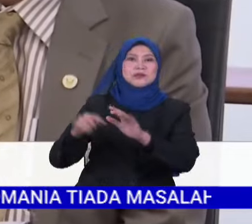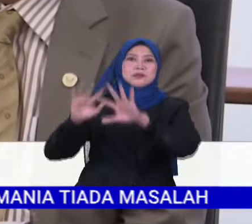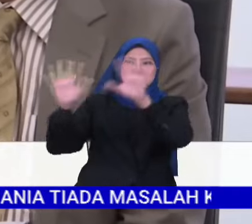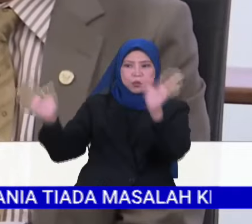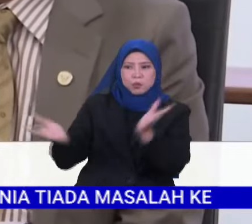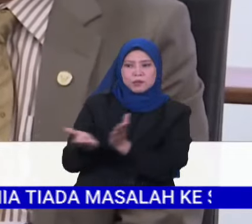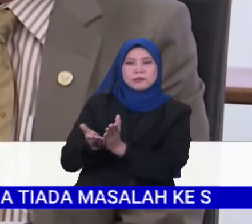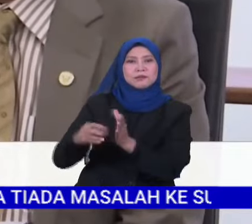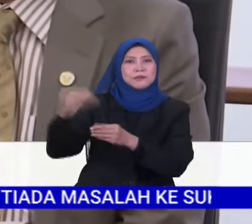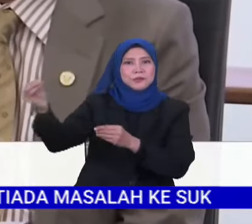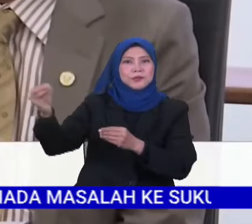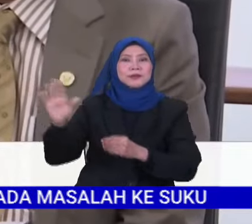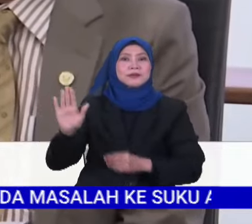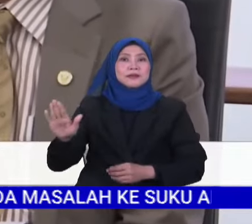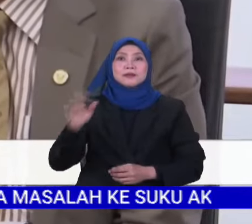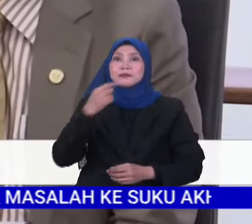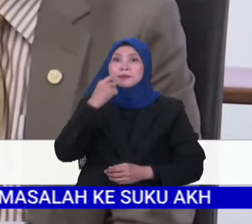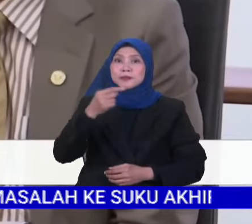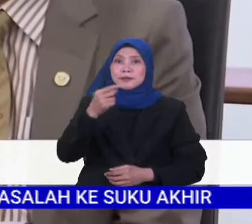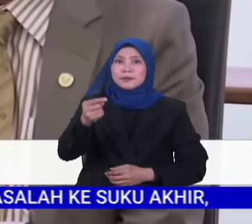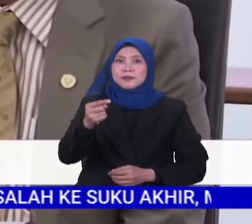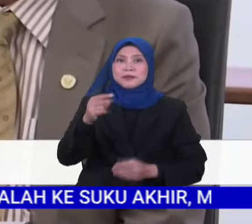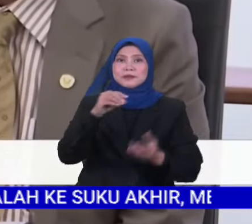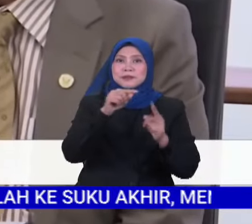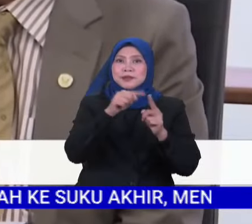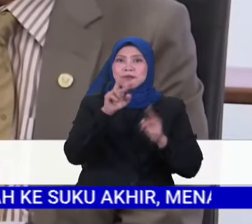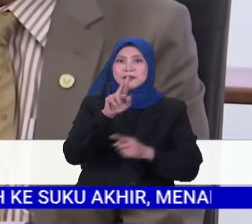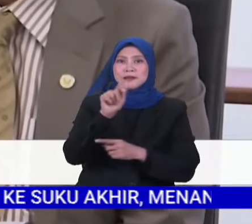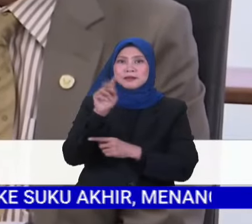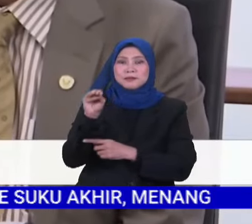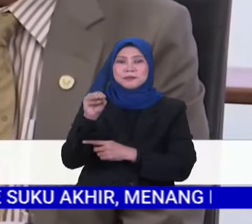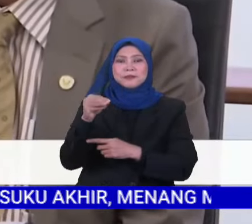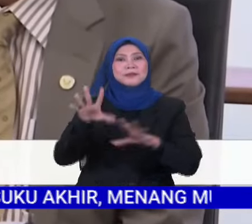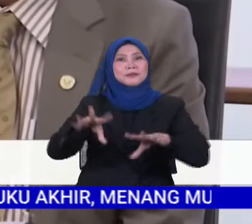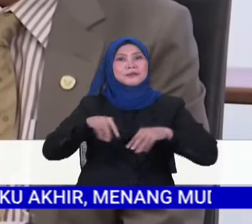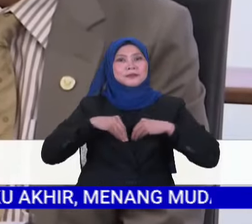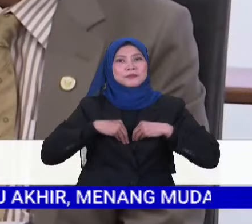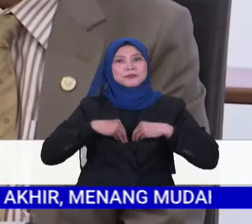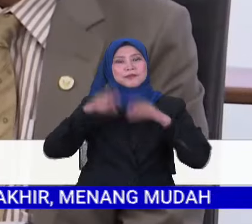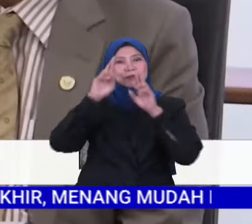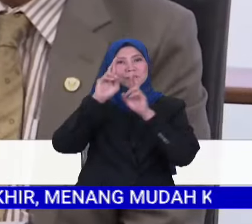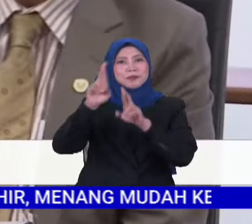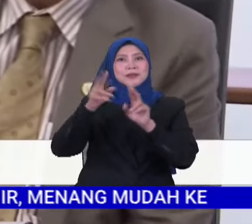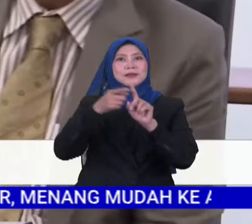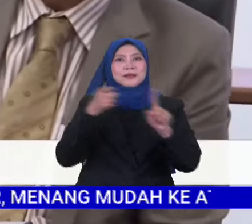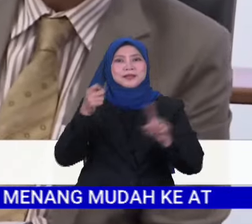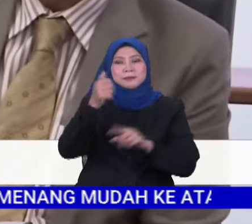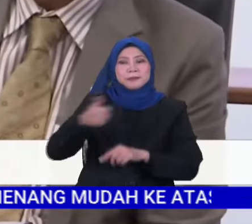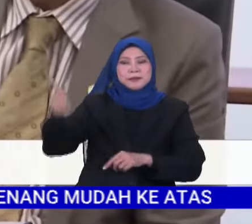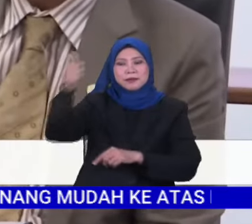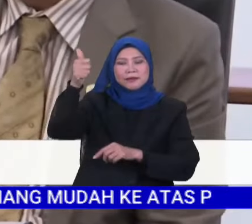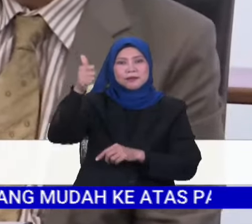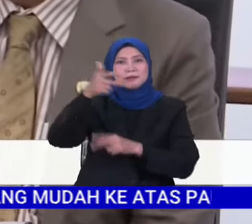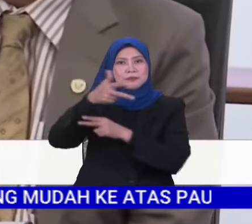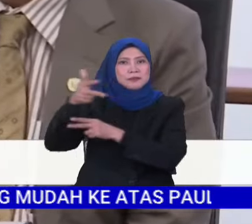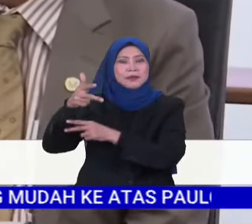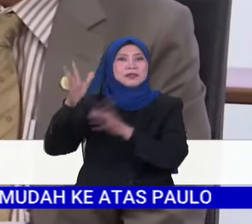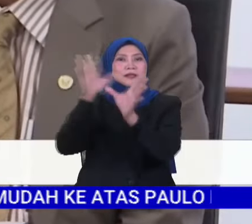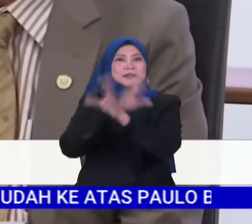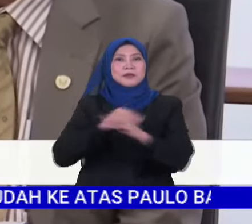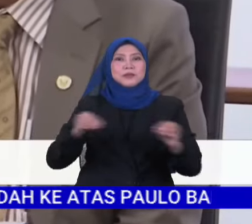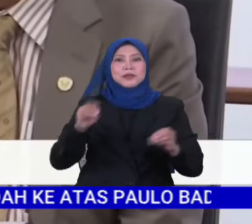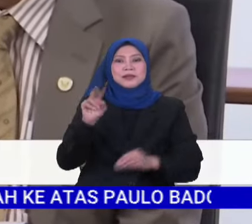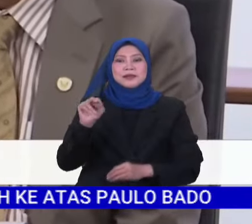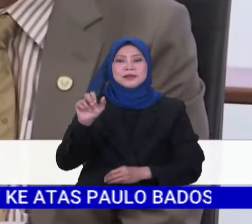Dato Sri Abdul Karim berkata demikian kepada arti m selepas menerima kunjungan hormat daripada pengarah penyiaran negeri Hai